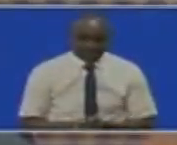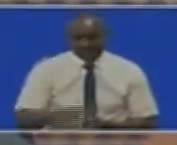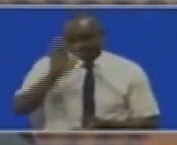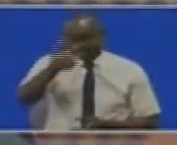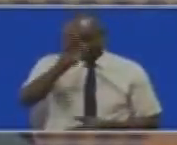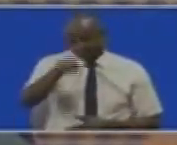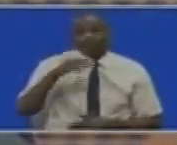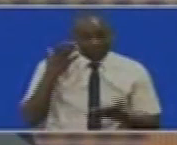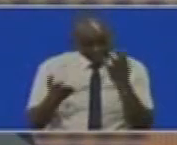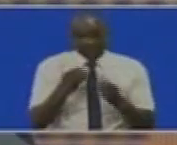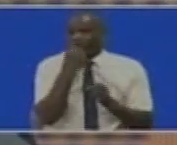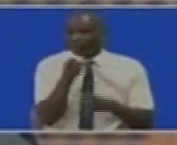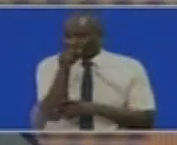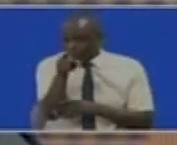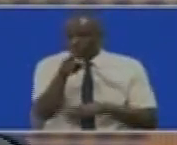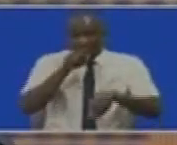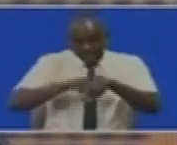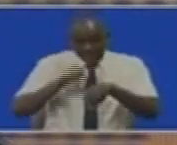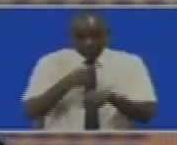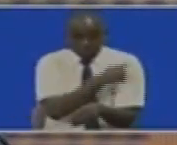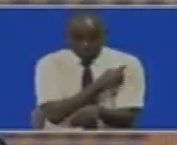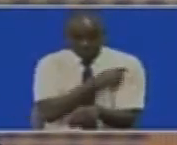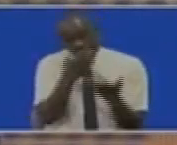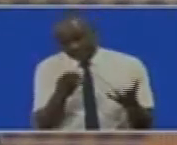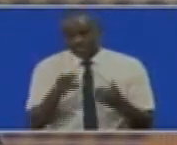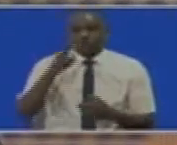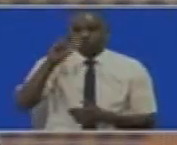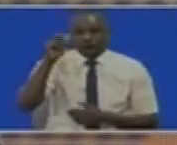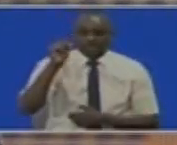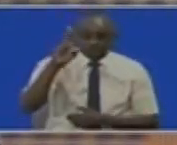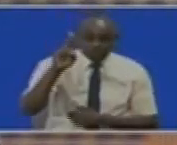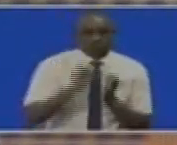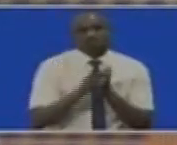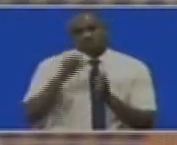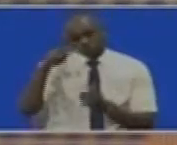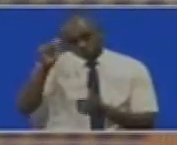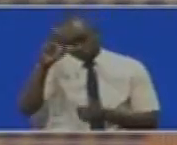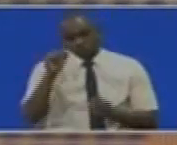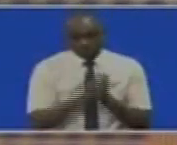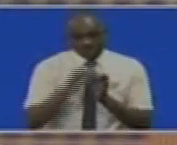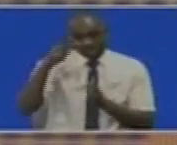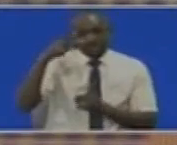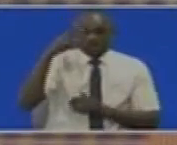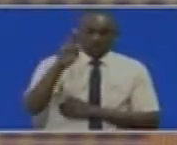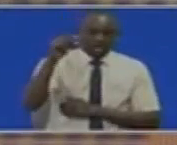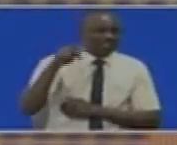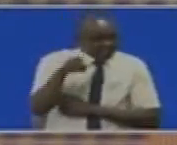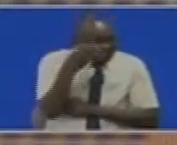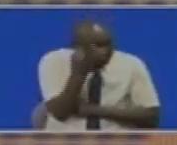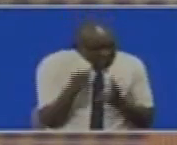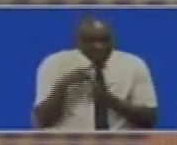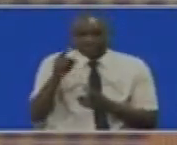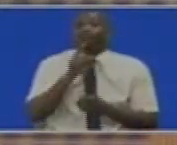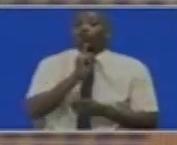Mtazamaji, labda kufahamisha tu, baada ya madaktari sasa vyama kama vile WASU, KUSU na hata KUDHEHA ambao hapo jana pia